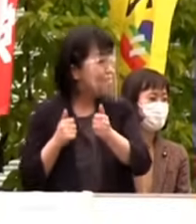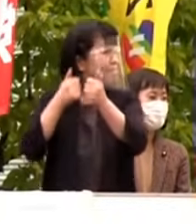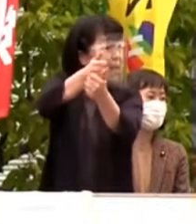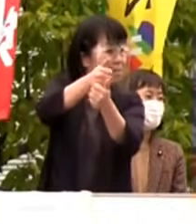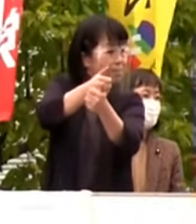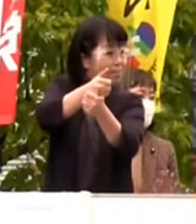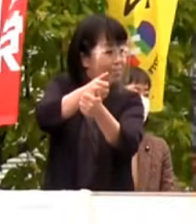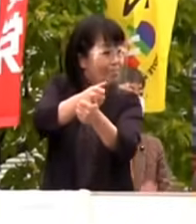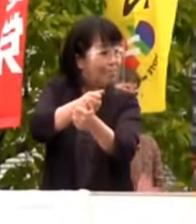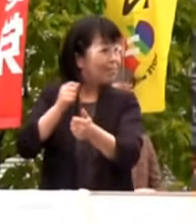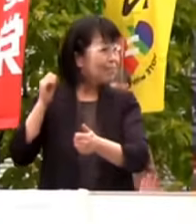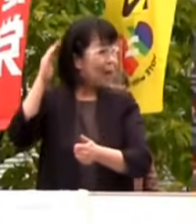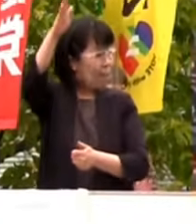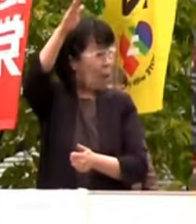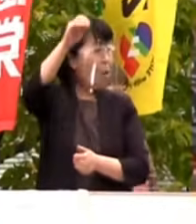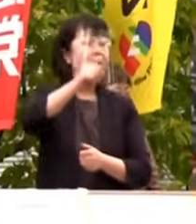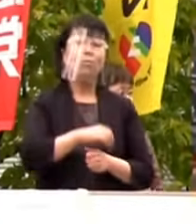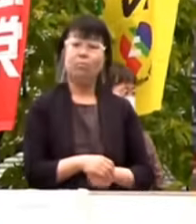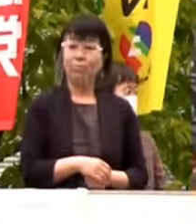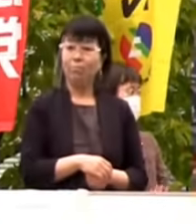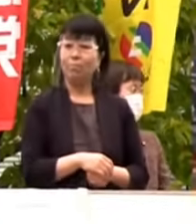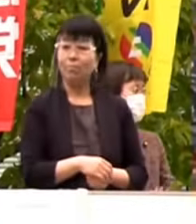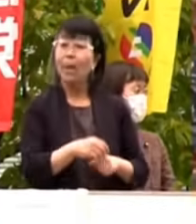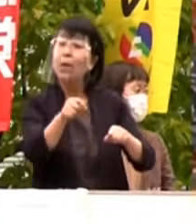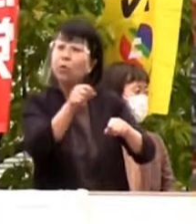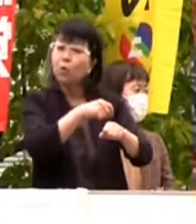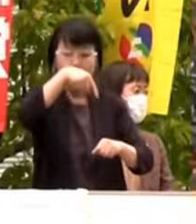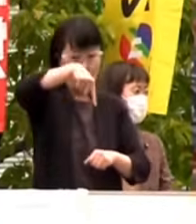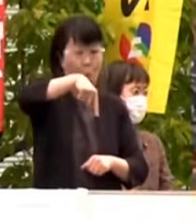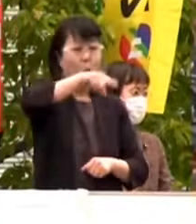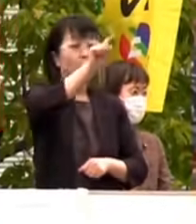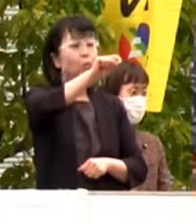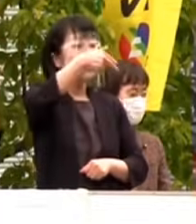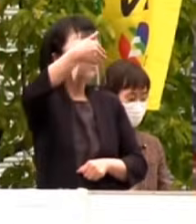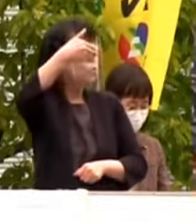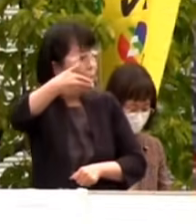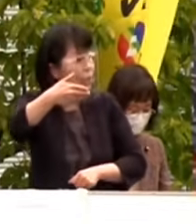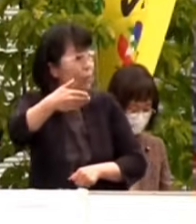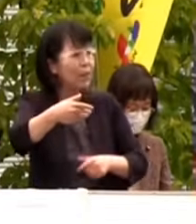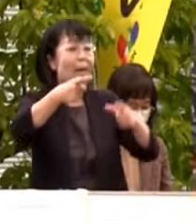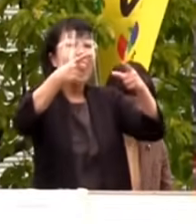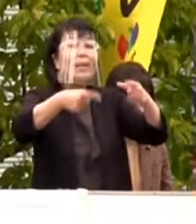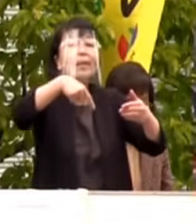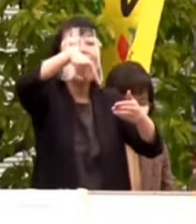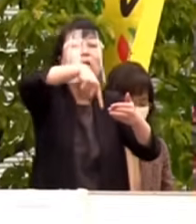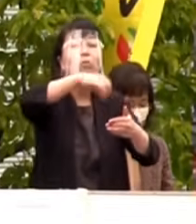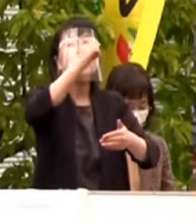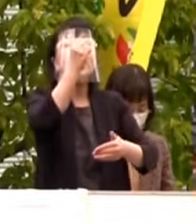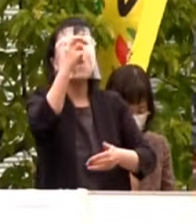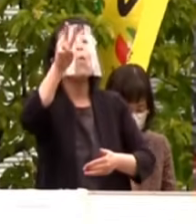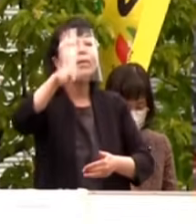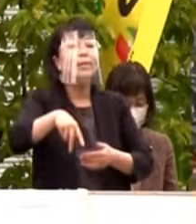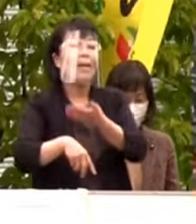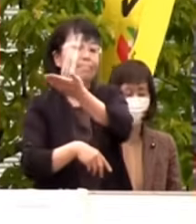しようじゃありませんか。特に12区では、池内沙織さん、どうか12区